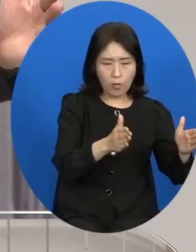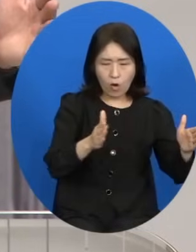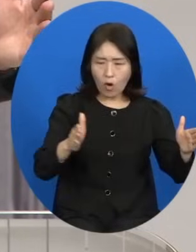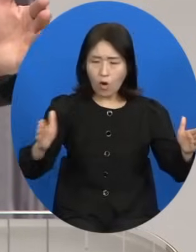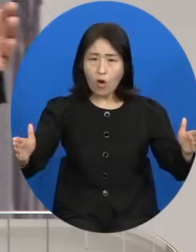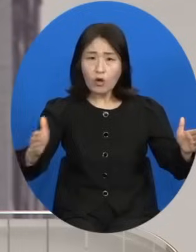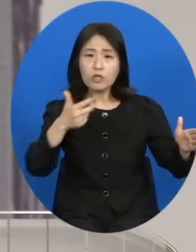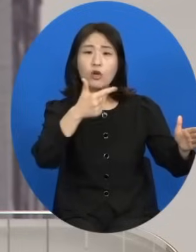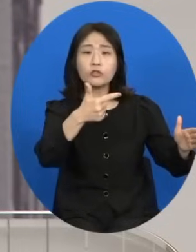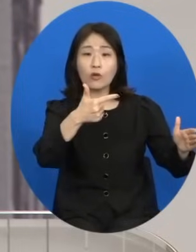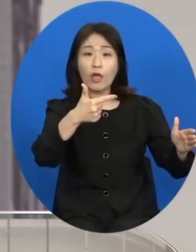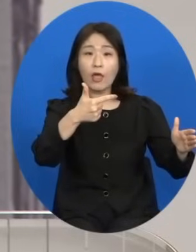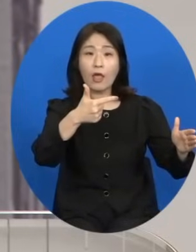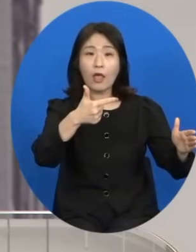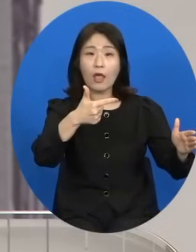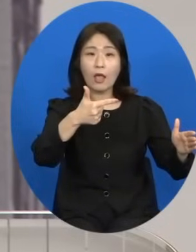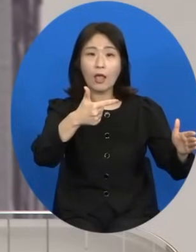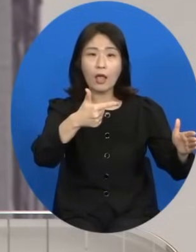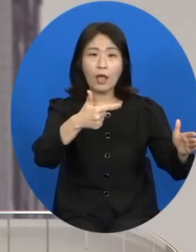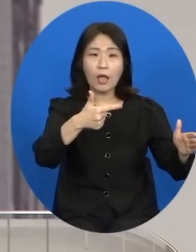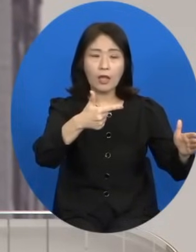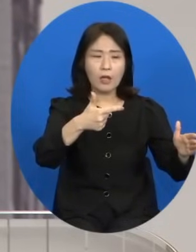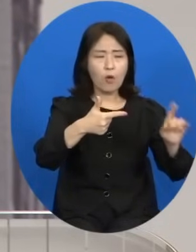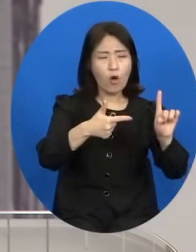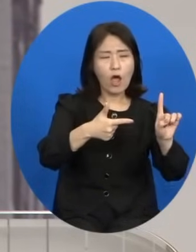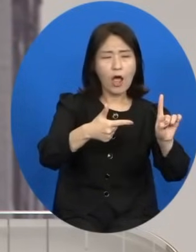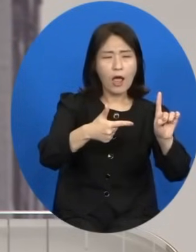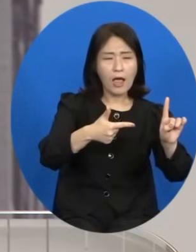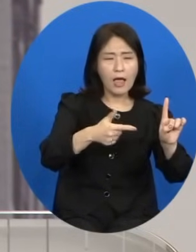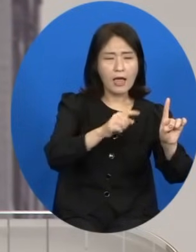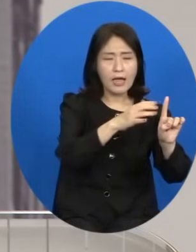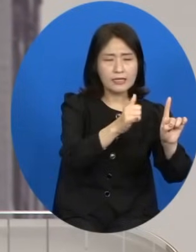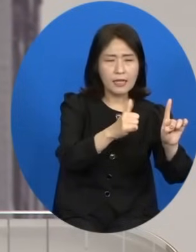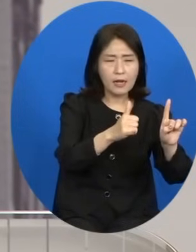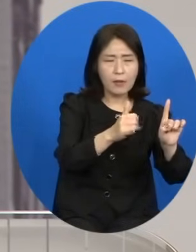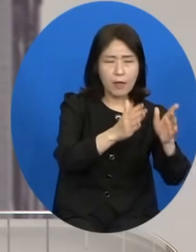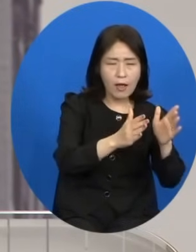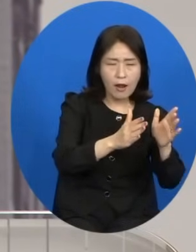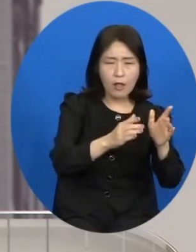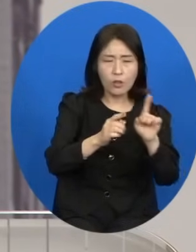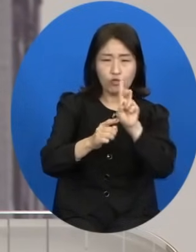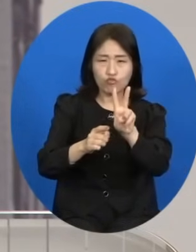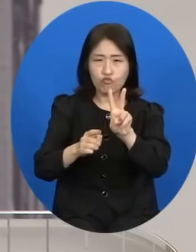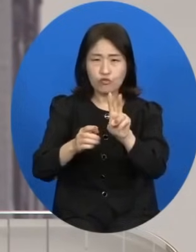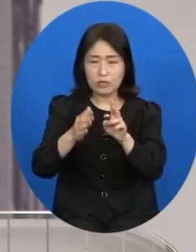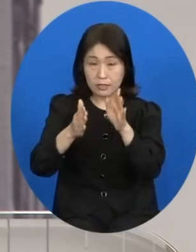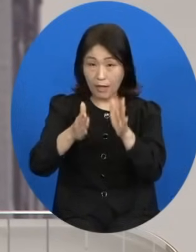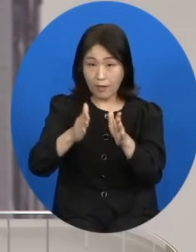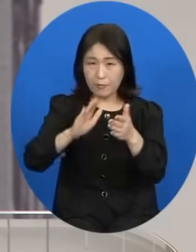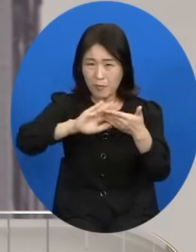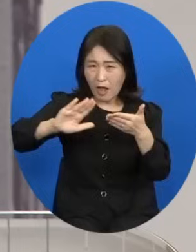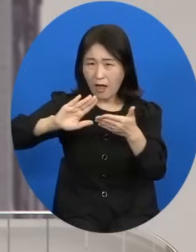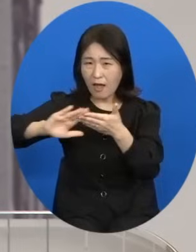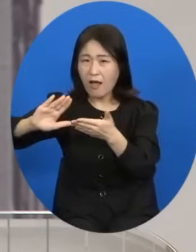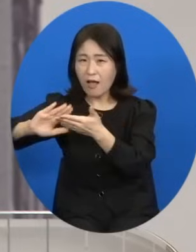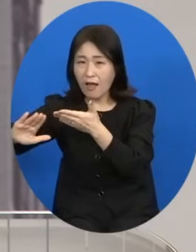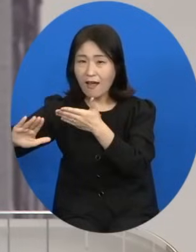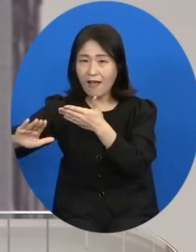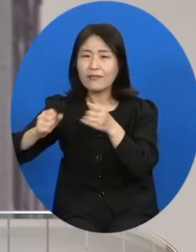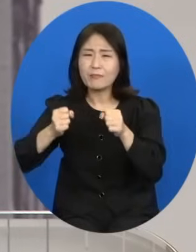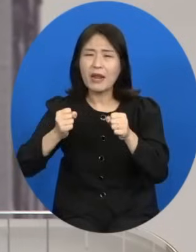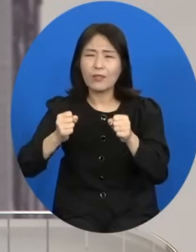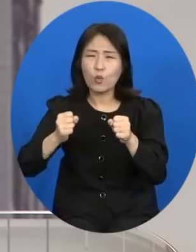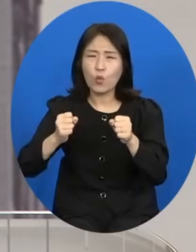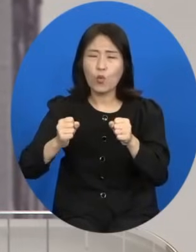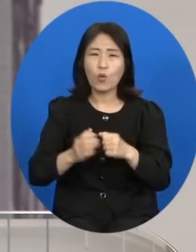구간을 나눠서 팀원들이 나눠서 달리는 건데 2개 팀이 참여를 했는데 그중에 한 팀이 잘 진행을 하다가 첫